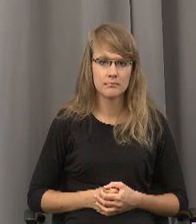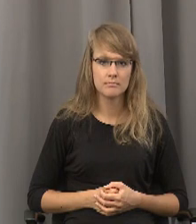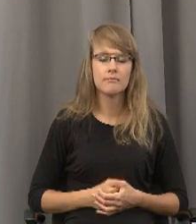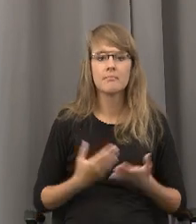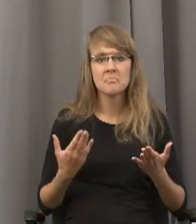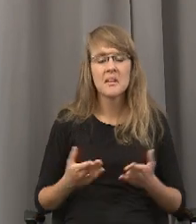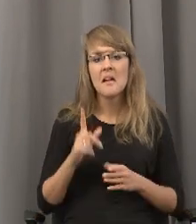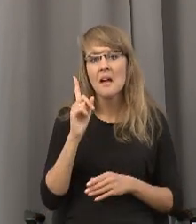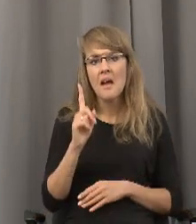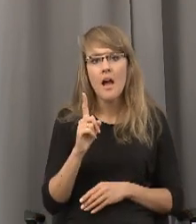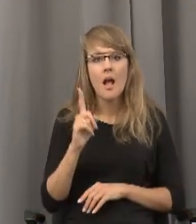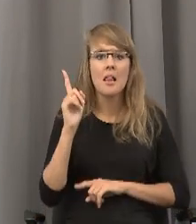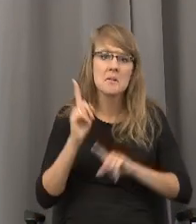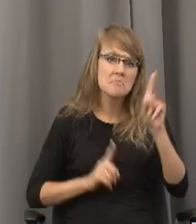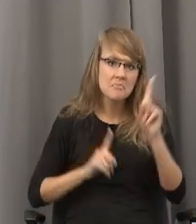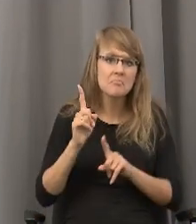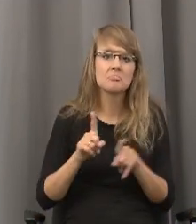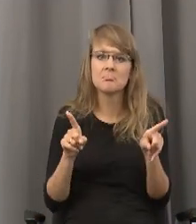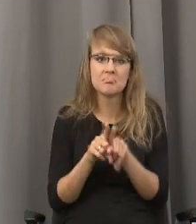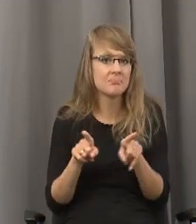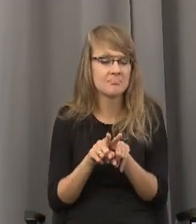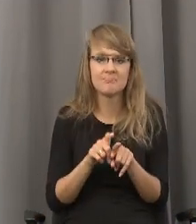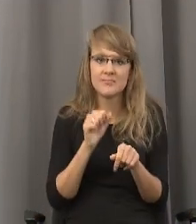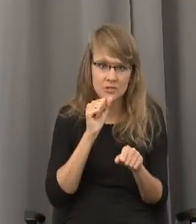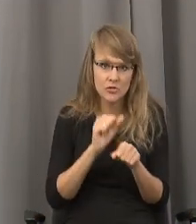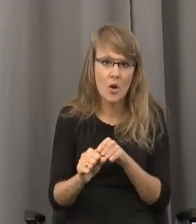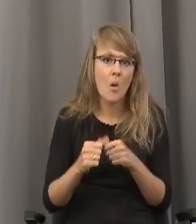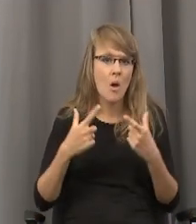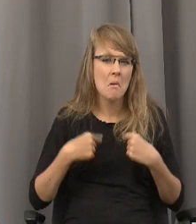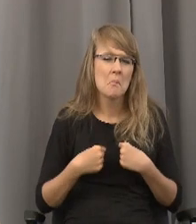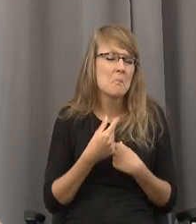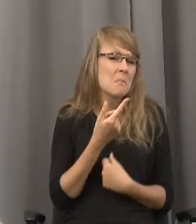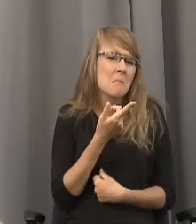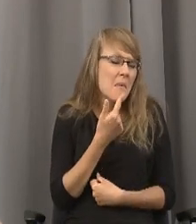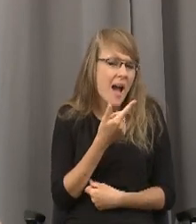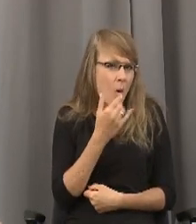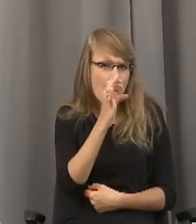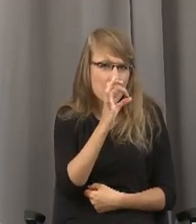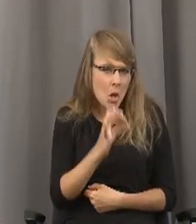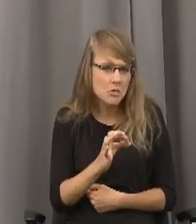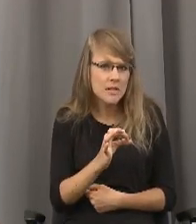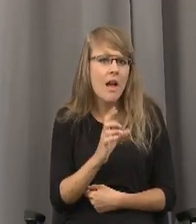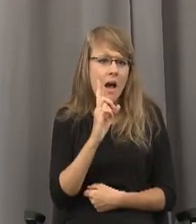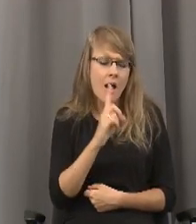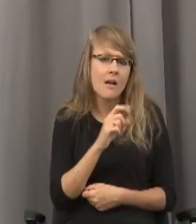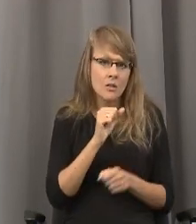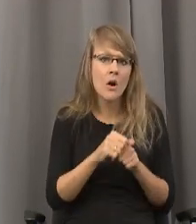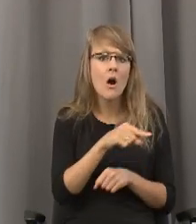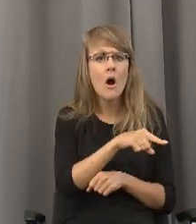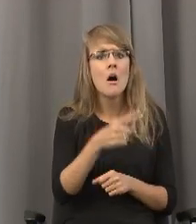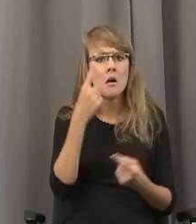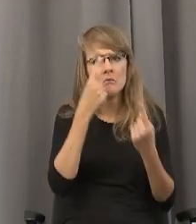Ale zdarzają się również osoby, w bardzo niewielkim procencie, niemniej jednak, które uważają, że